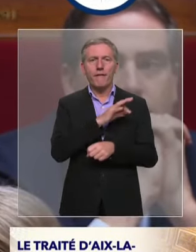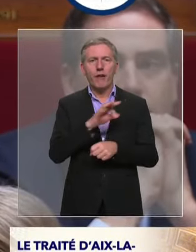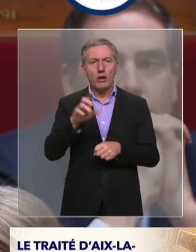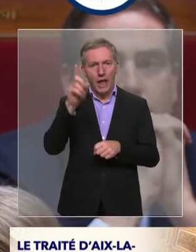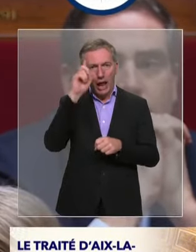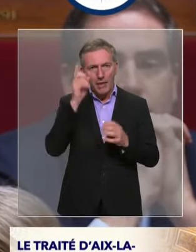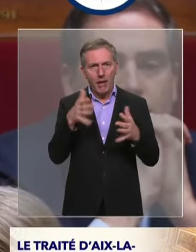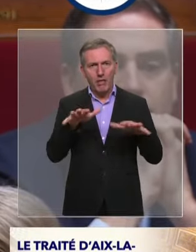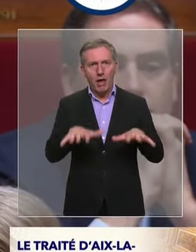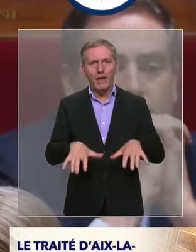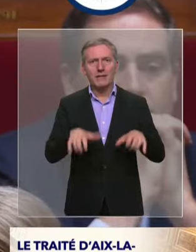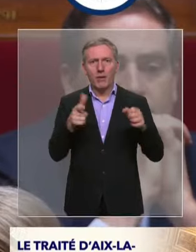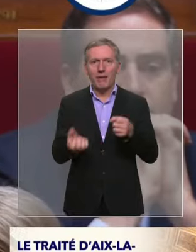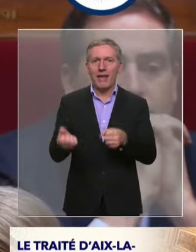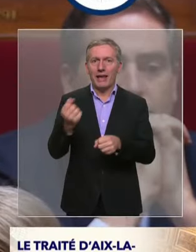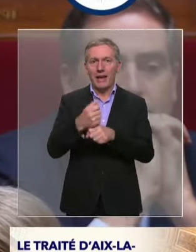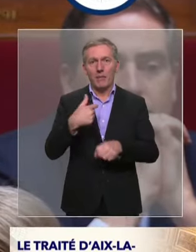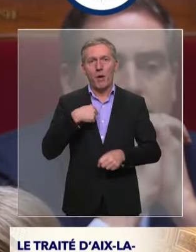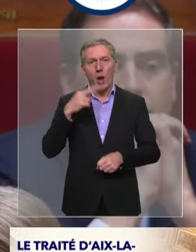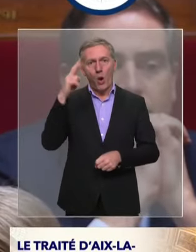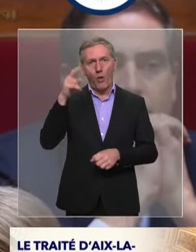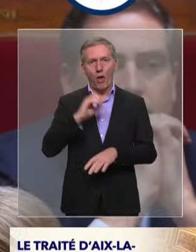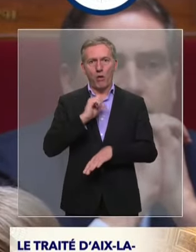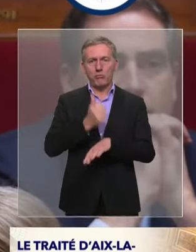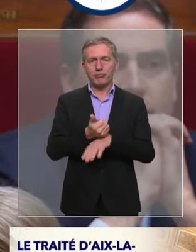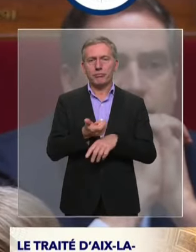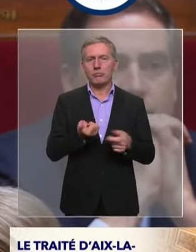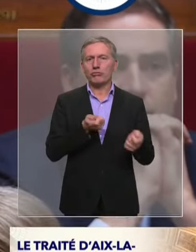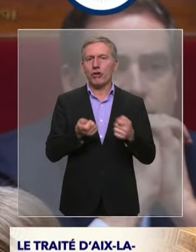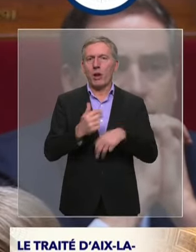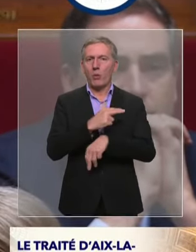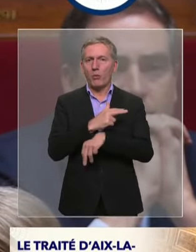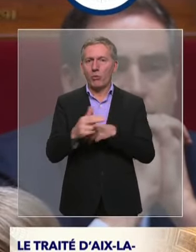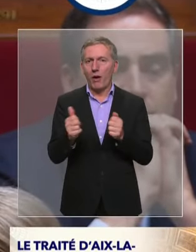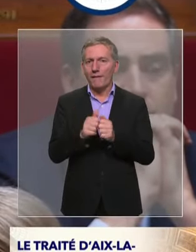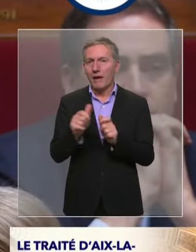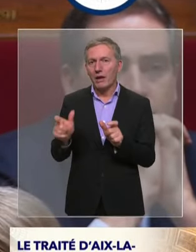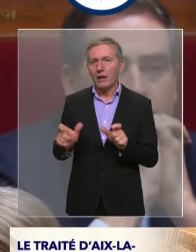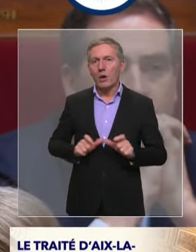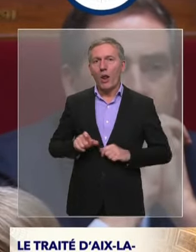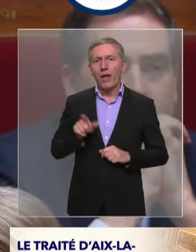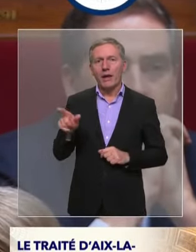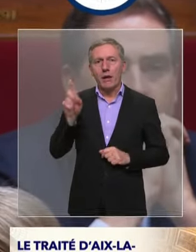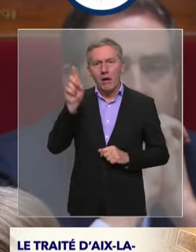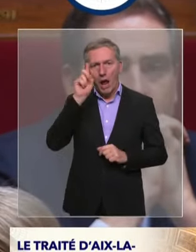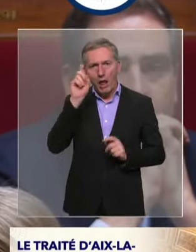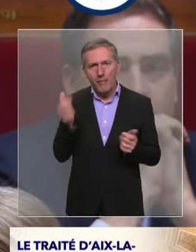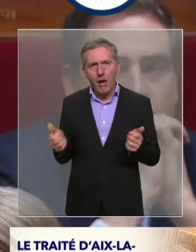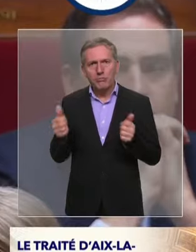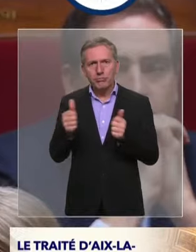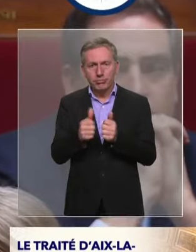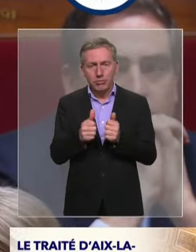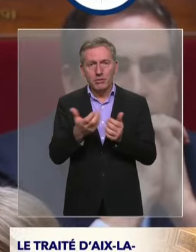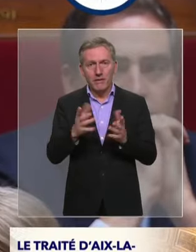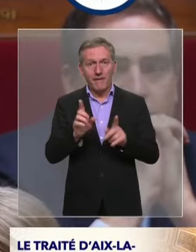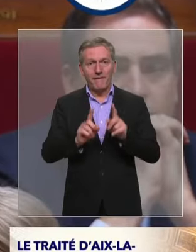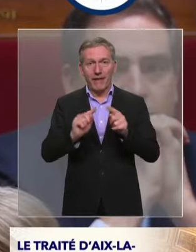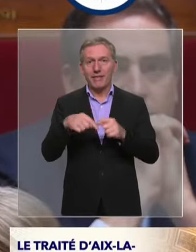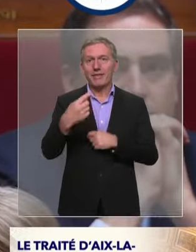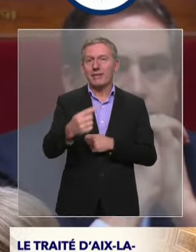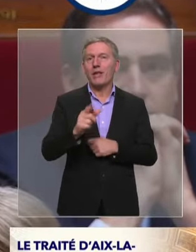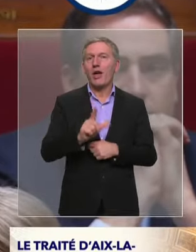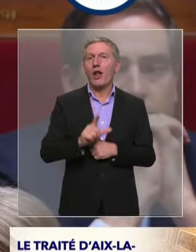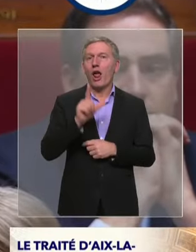aux côtés de notre présidente, de présider le bureau avec notre collègue allemand Neil Schmitt, avec qui nous fêterons lundi